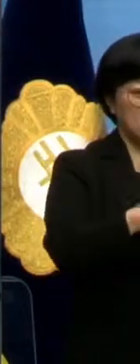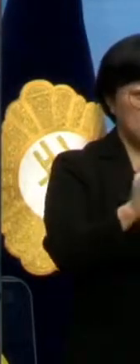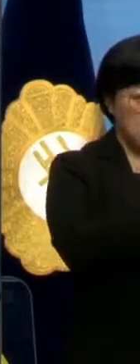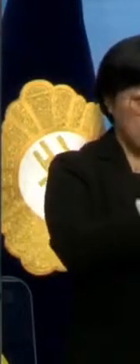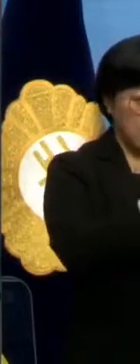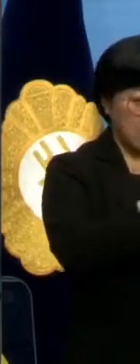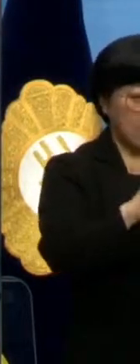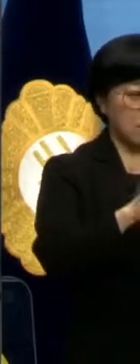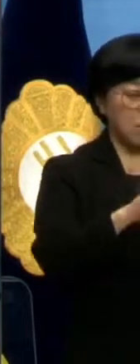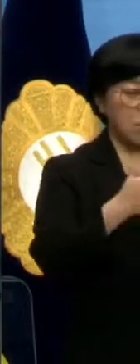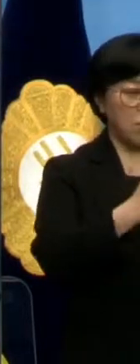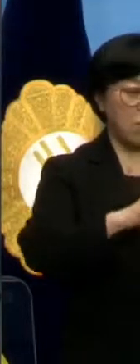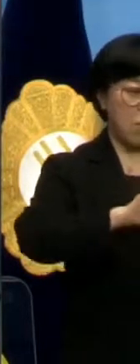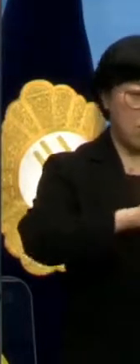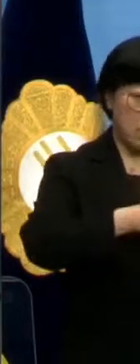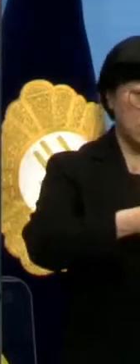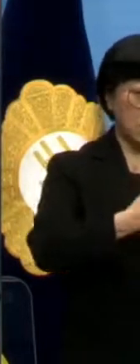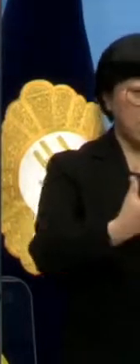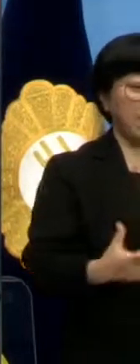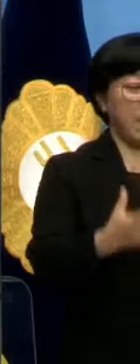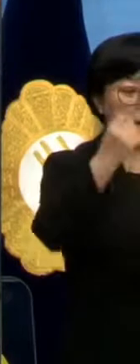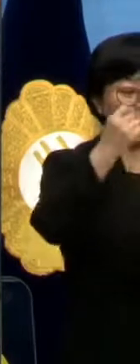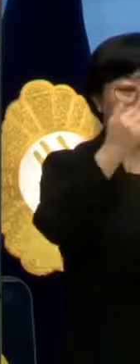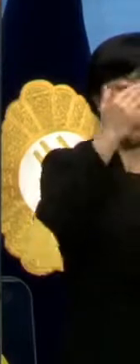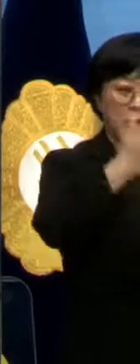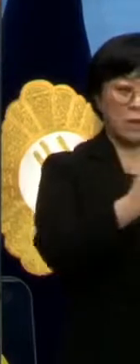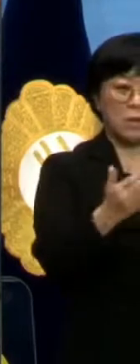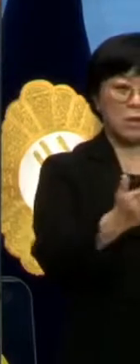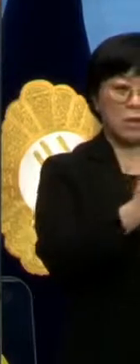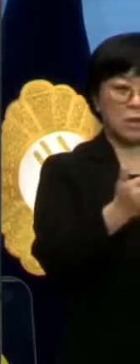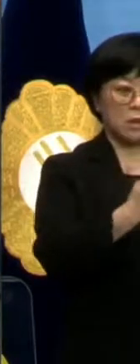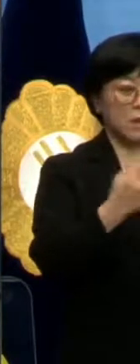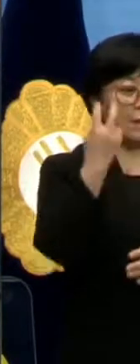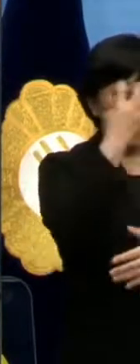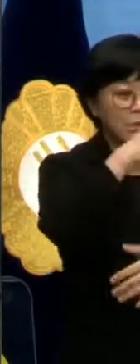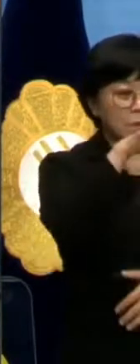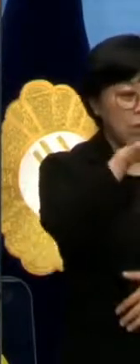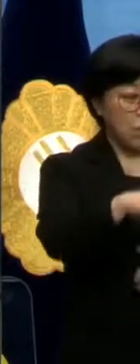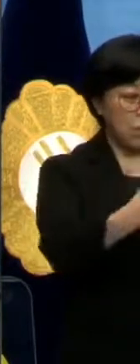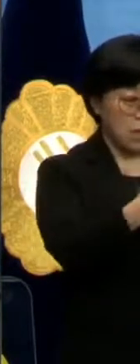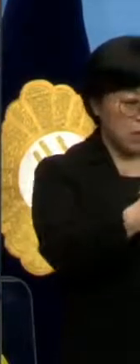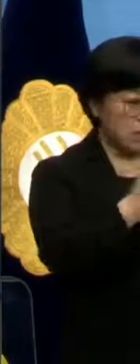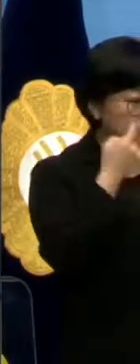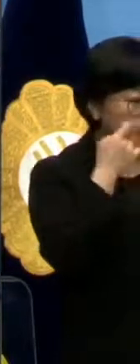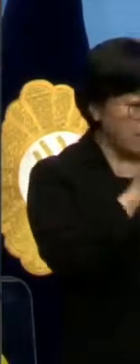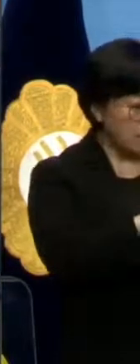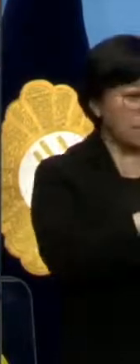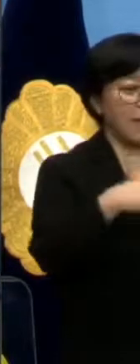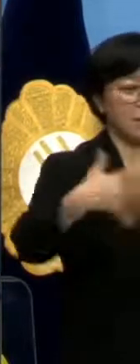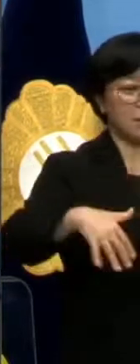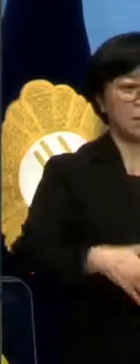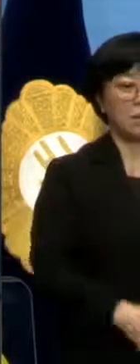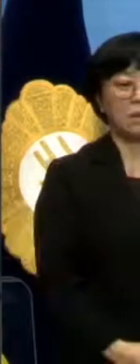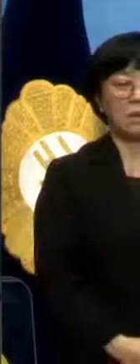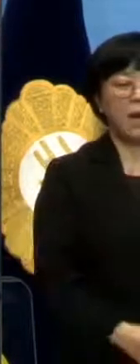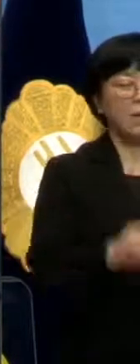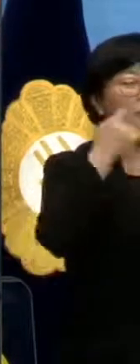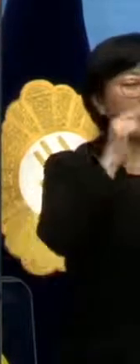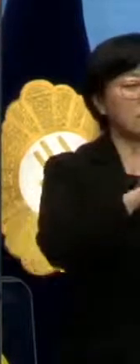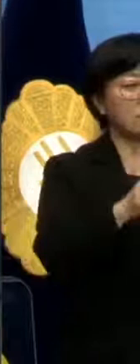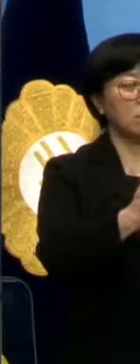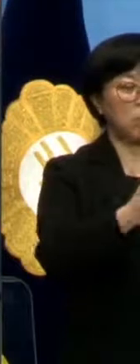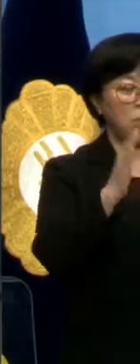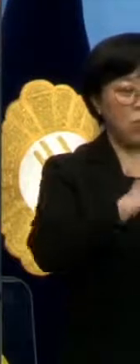강제적으로 조기 폐쇄 되었기 때문에 감사원 감사에서 도 발각된 것입니다 공무원들을 동원해